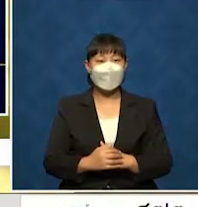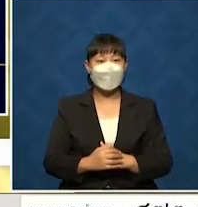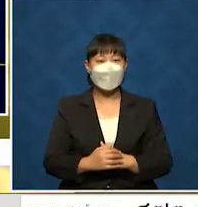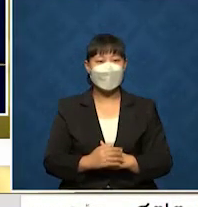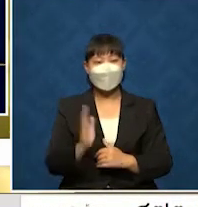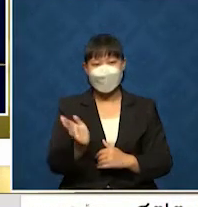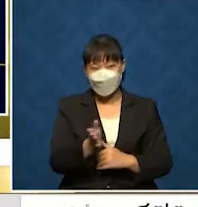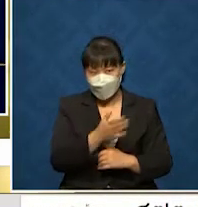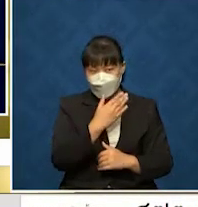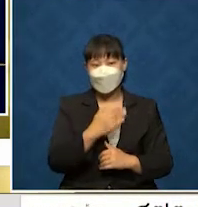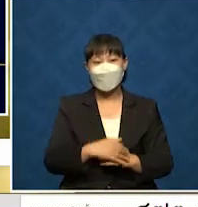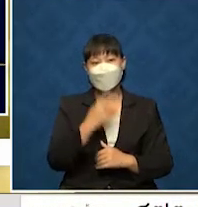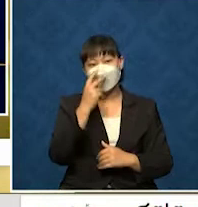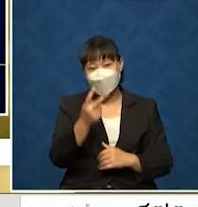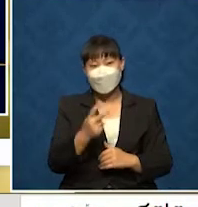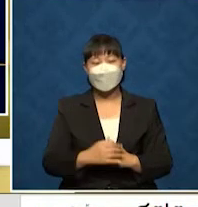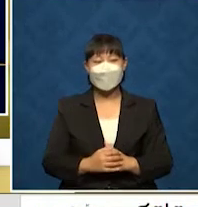านึงครับ